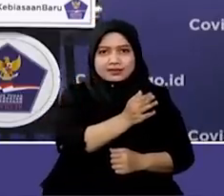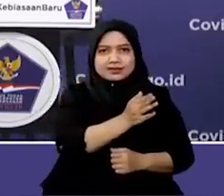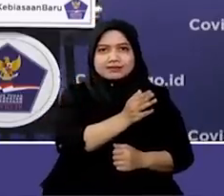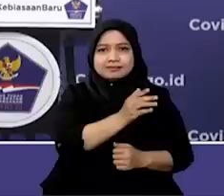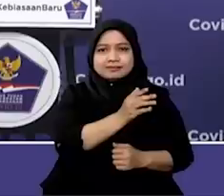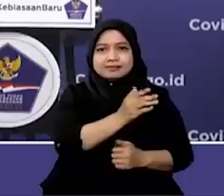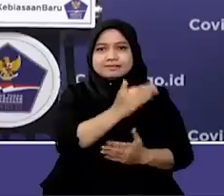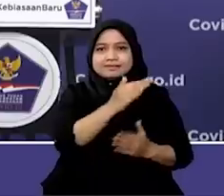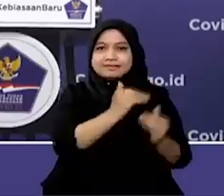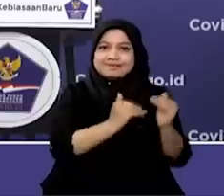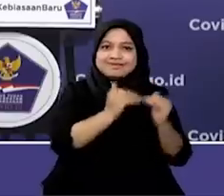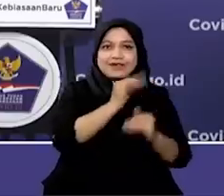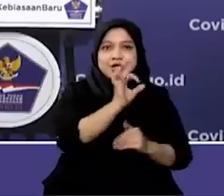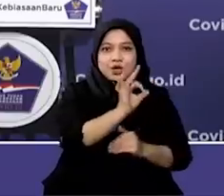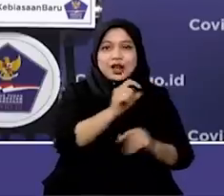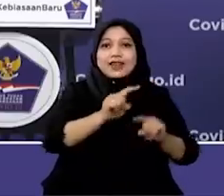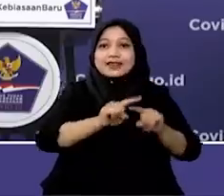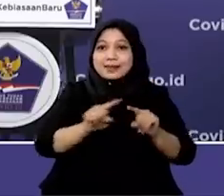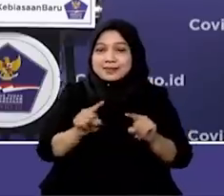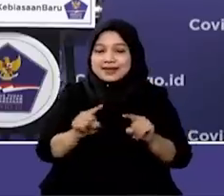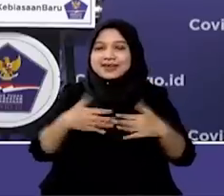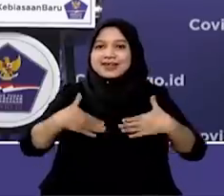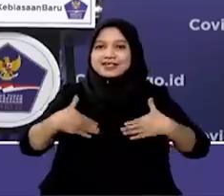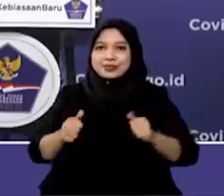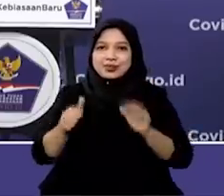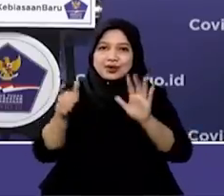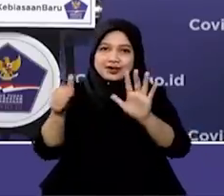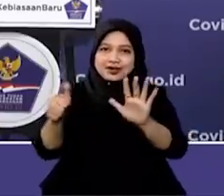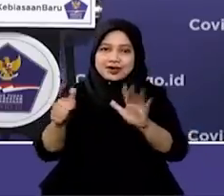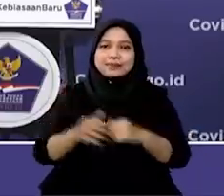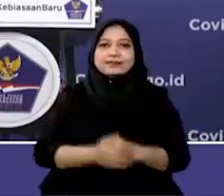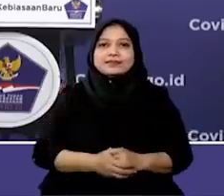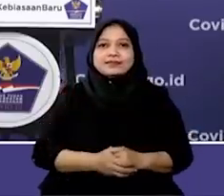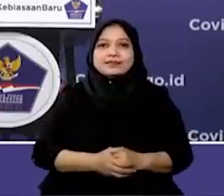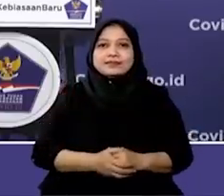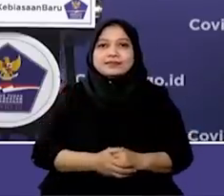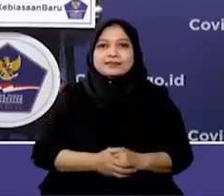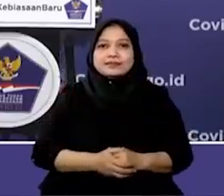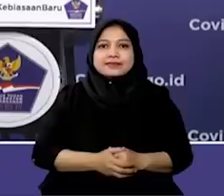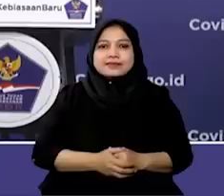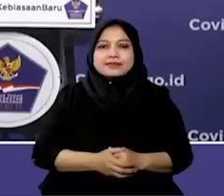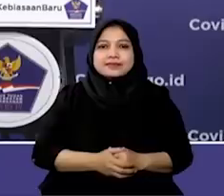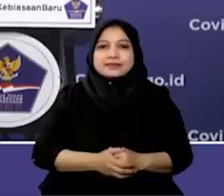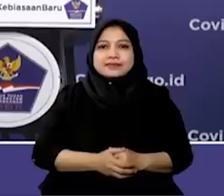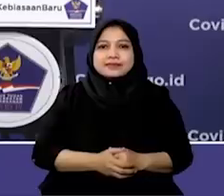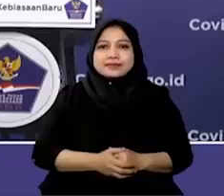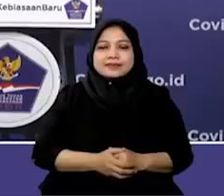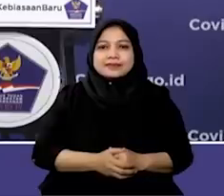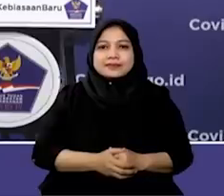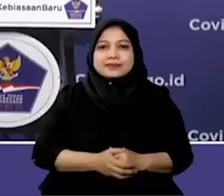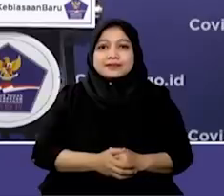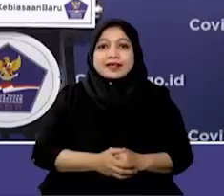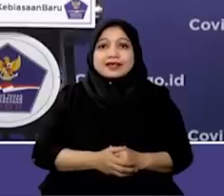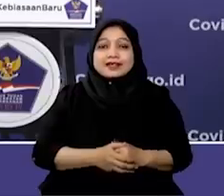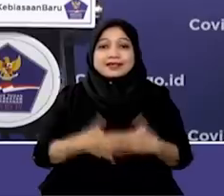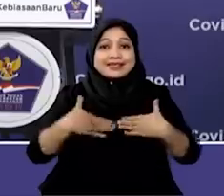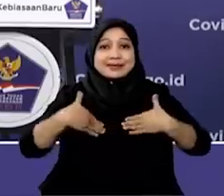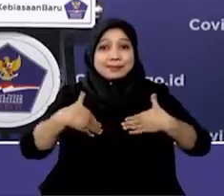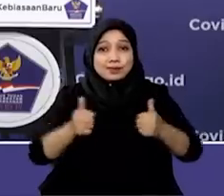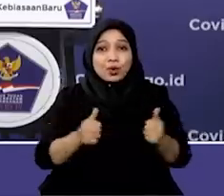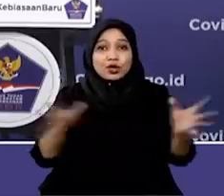ada kasus baru Namun ada enam yang sembuh sehingga total sembuh kalau kita lihat pada hari ini